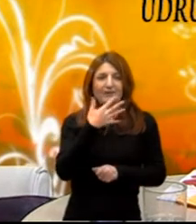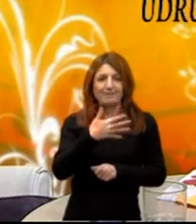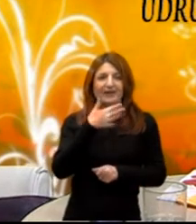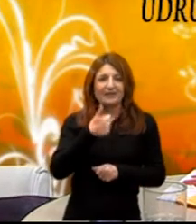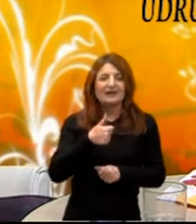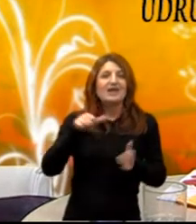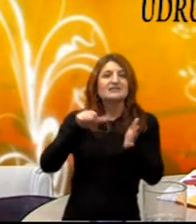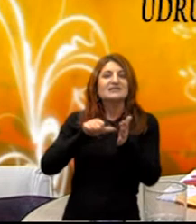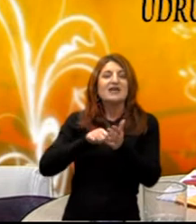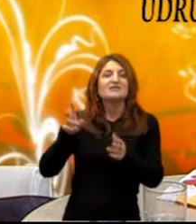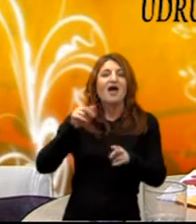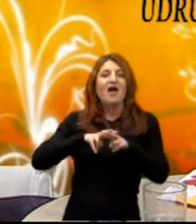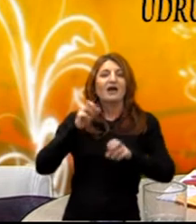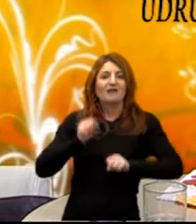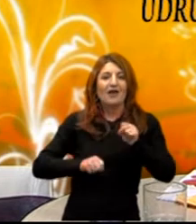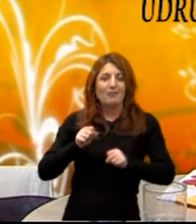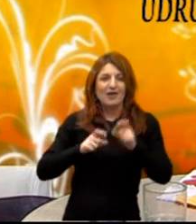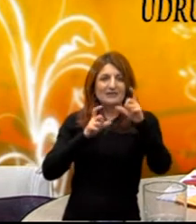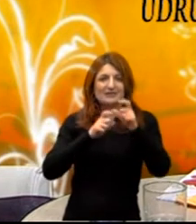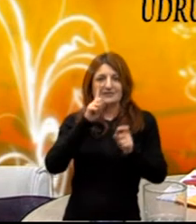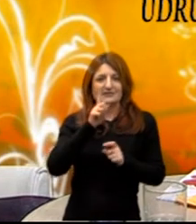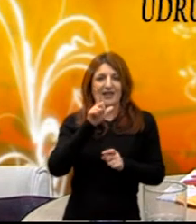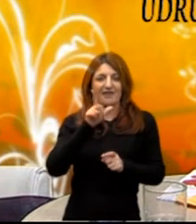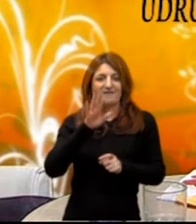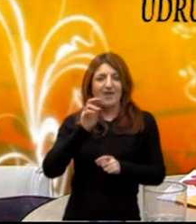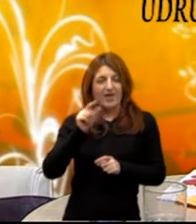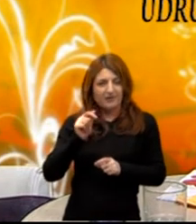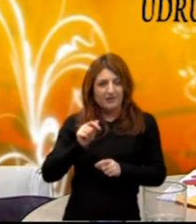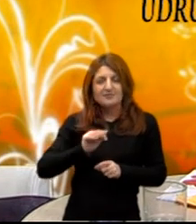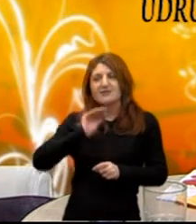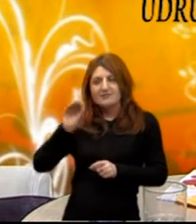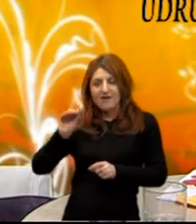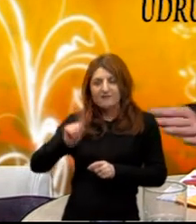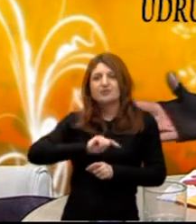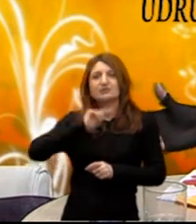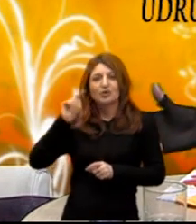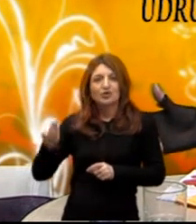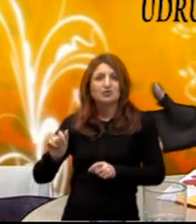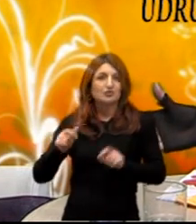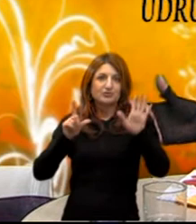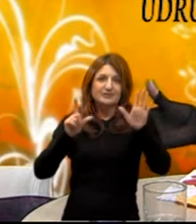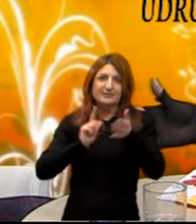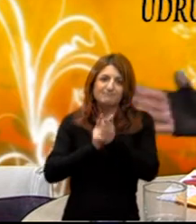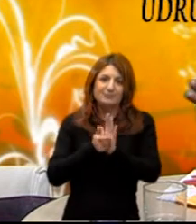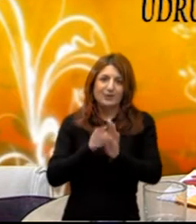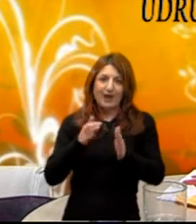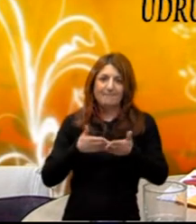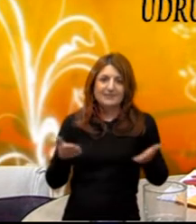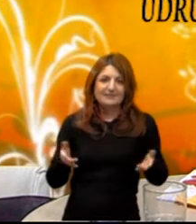239-4451, Centar za rehabilitaciju Silver, javite se, dođite, ostalo nam je 7 minuta,